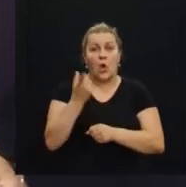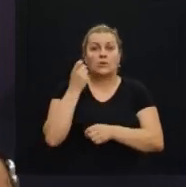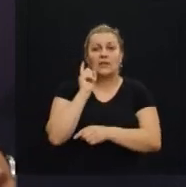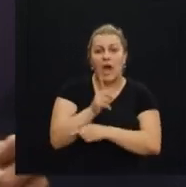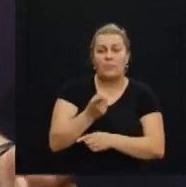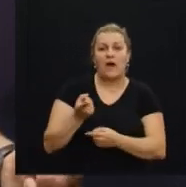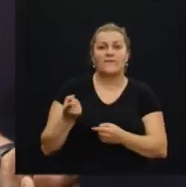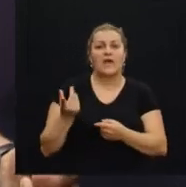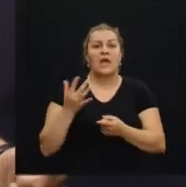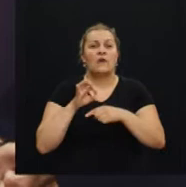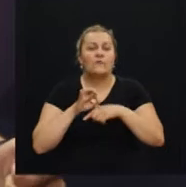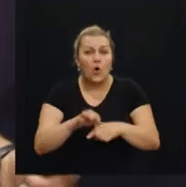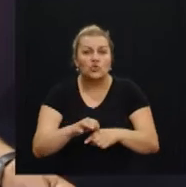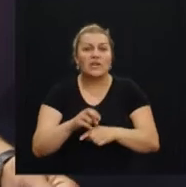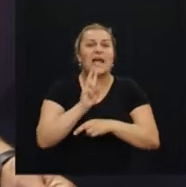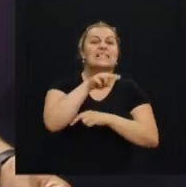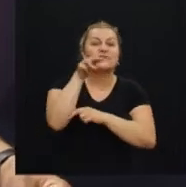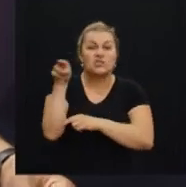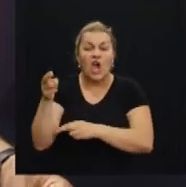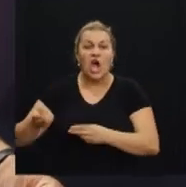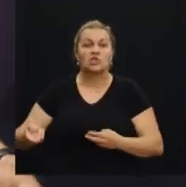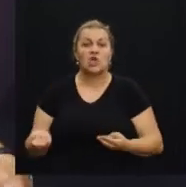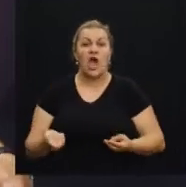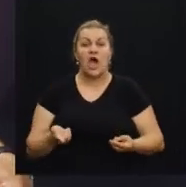od vođenja izviđača, od